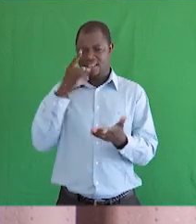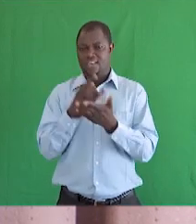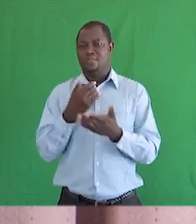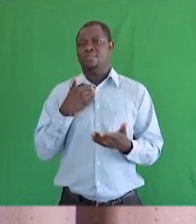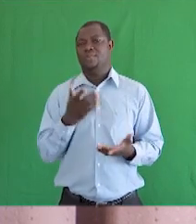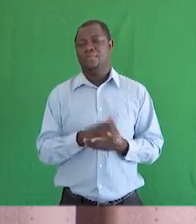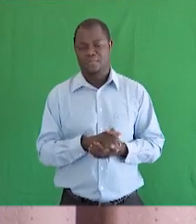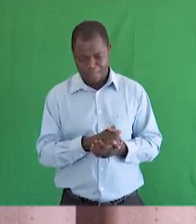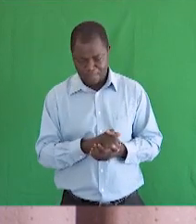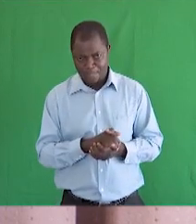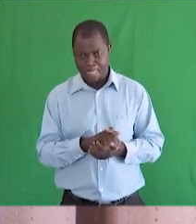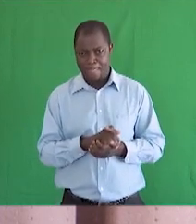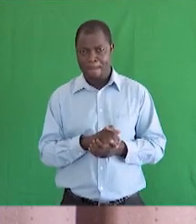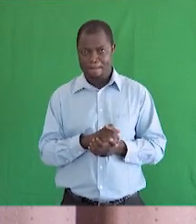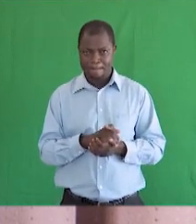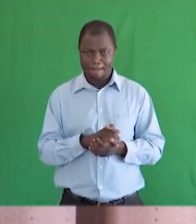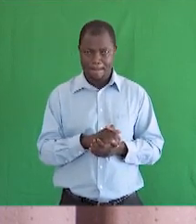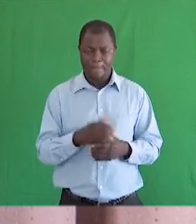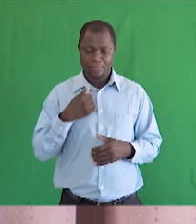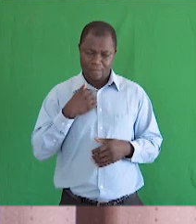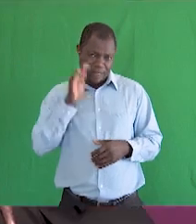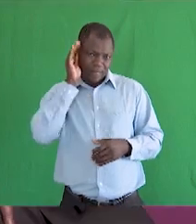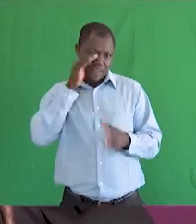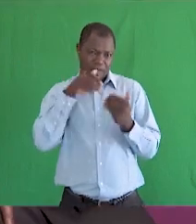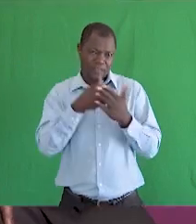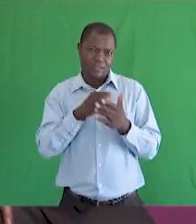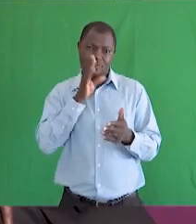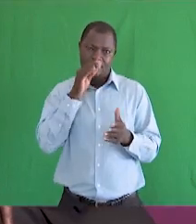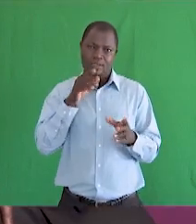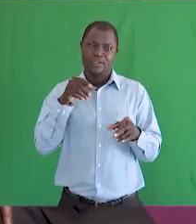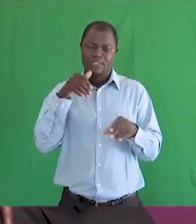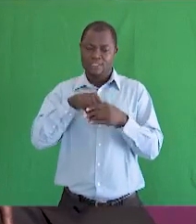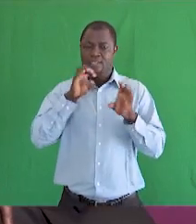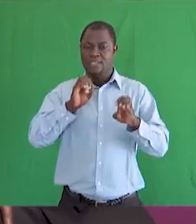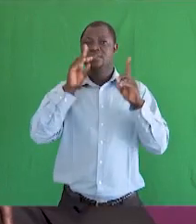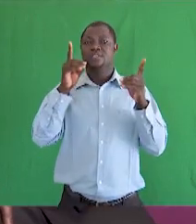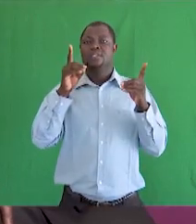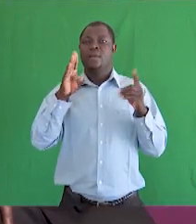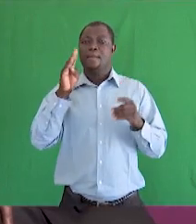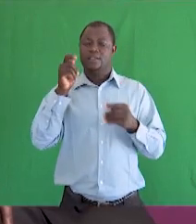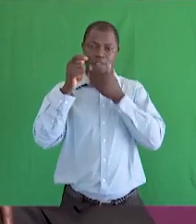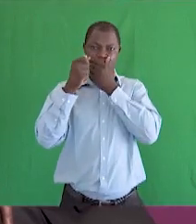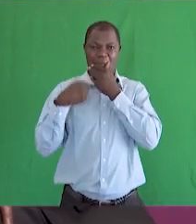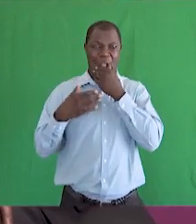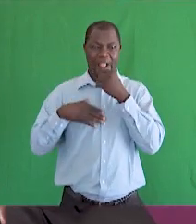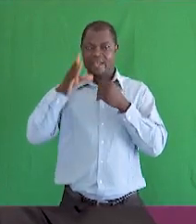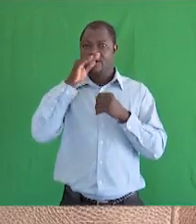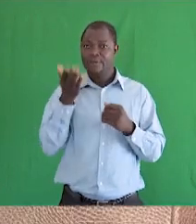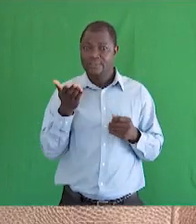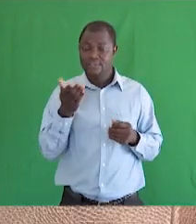kutibatsira takudzwa ndanzwa pachitaurwa nyaya yekudzidza asi ndine chandiruda kutaura